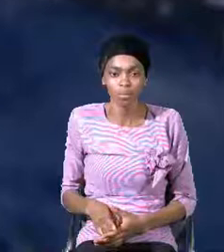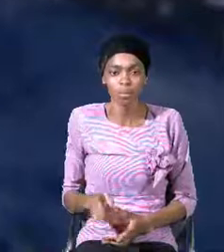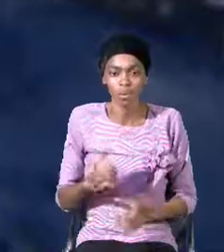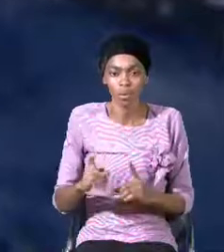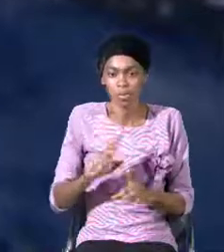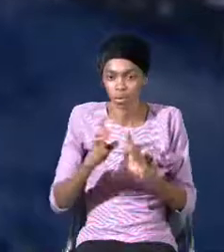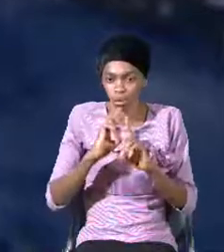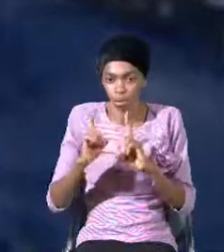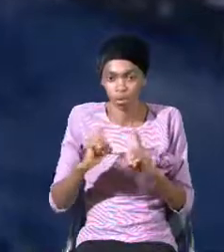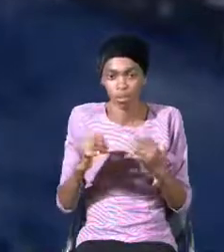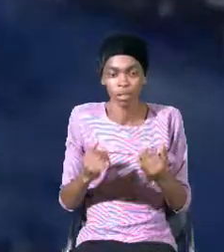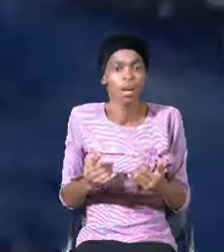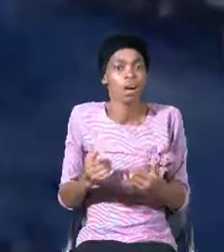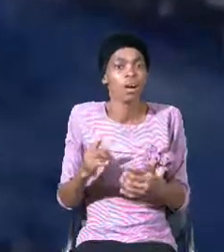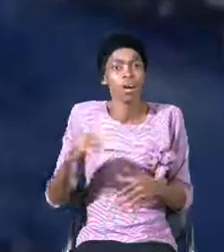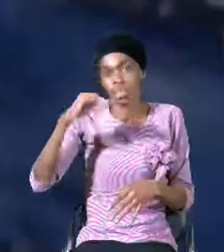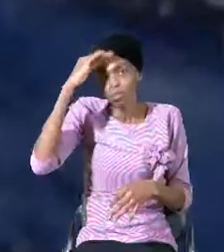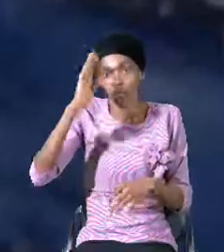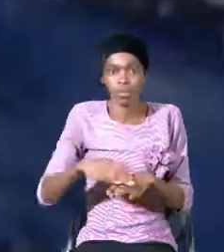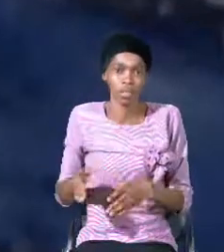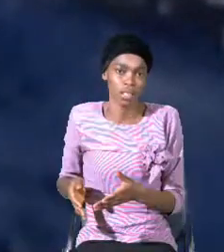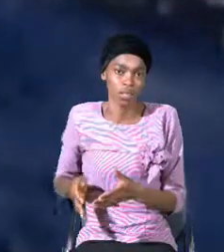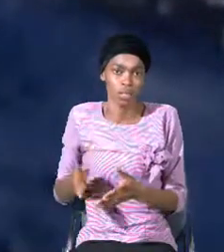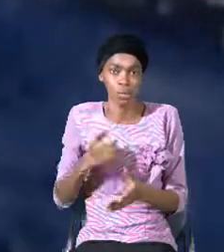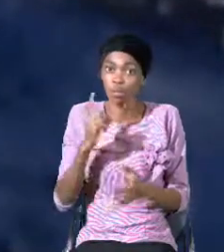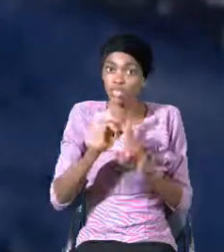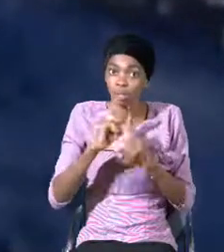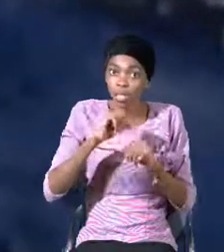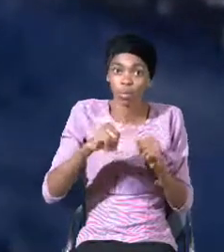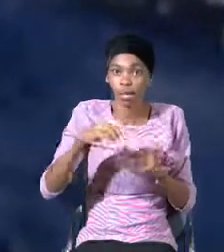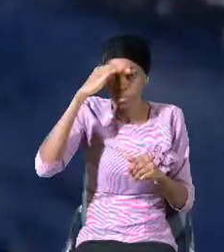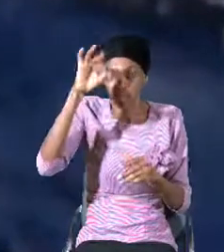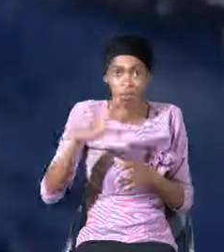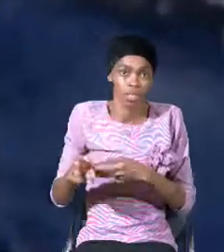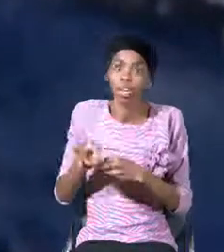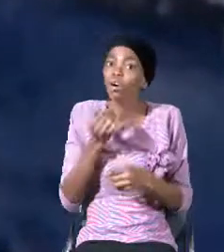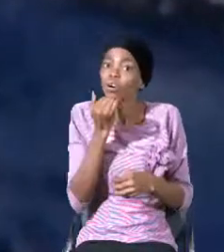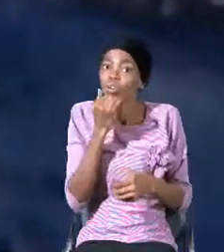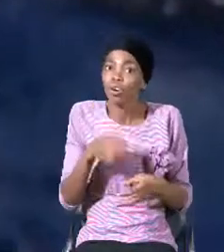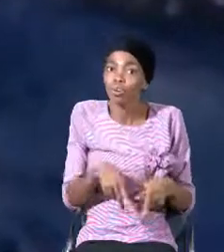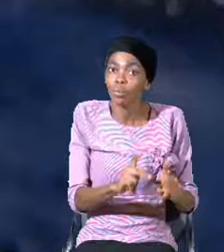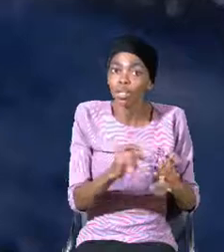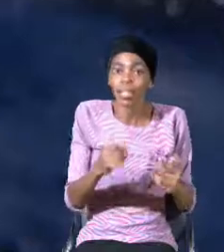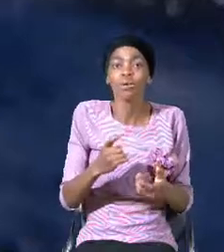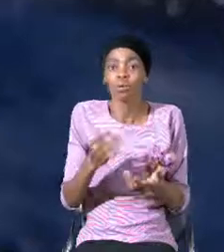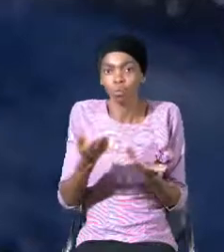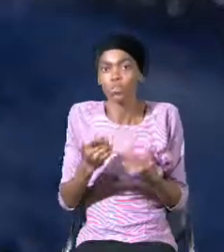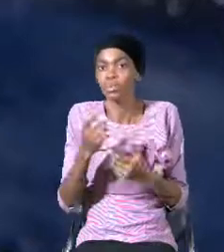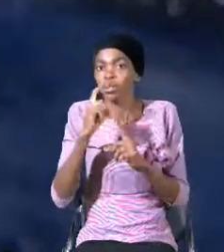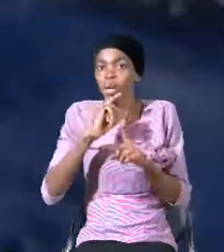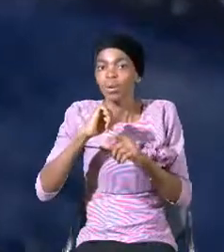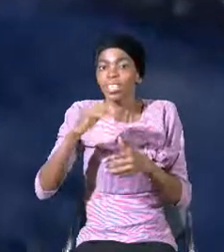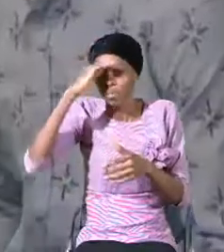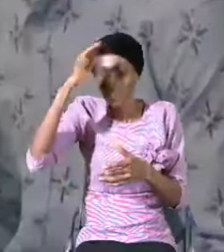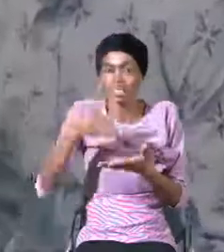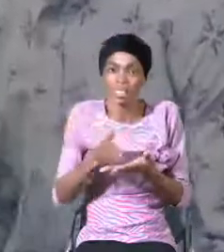maintenant à l'homme sur la bonne voie. Je veux parler aussi. Je veux parler de vous maintenant. Je veux